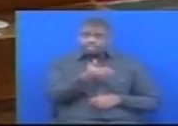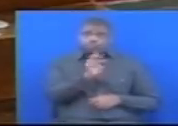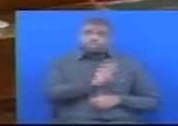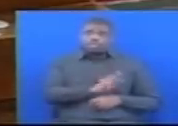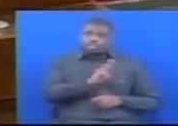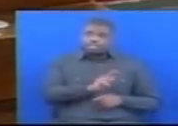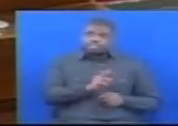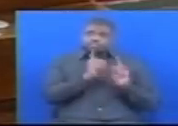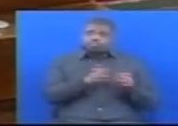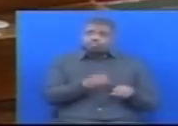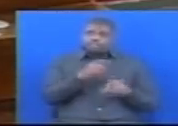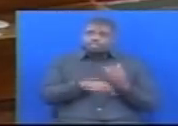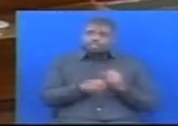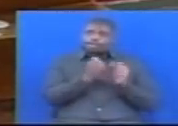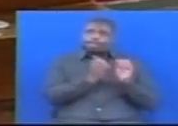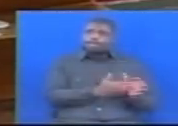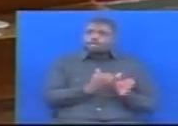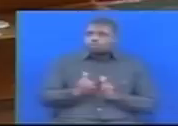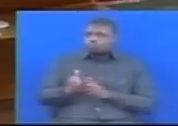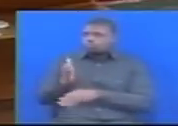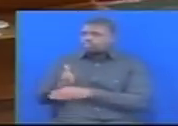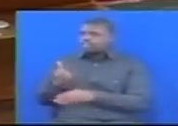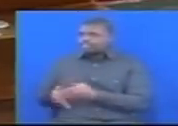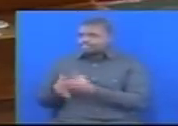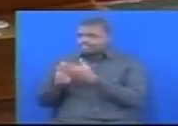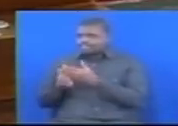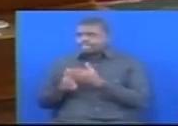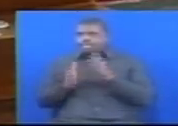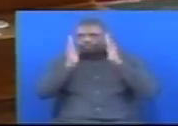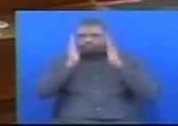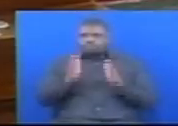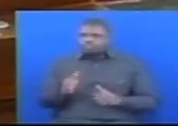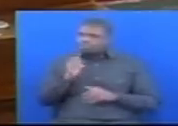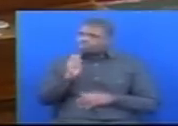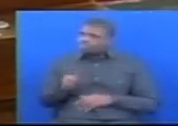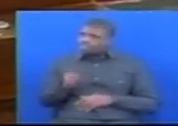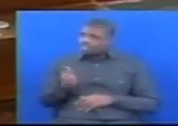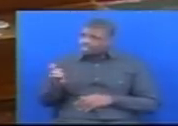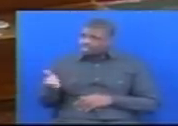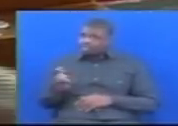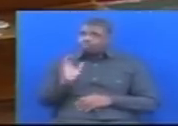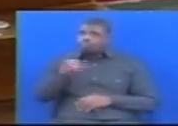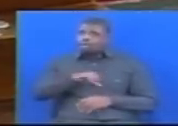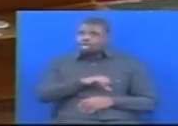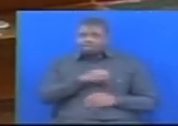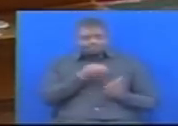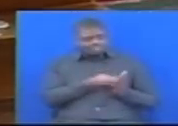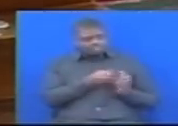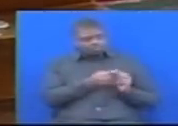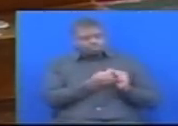kipaumbele zilizopo kwenye mpango wa ujenzi. Mheshimiwa Spika, kwa mwaka wa fedha